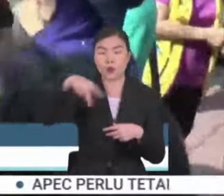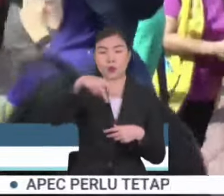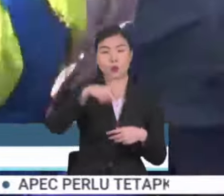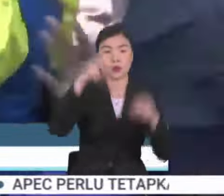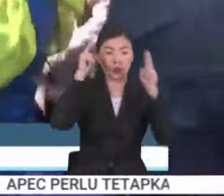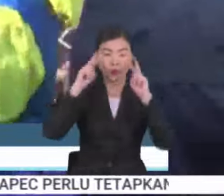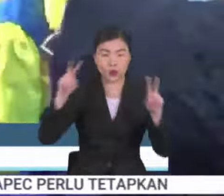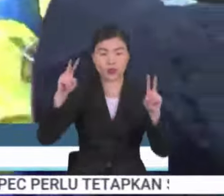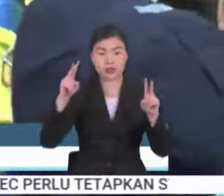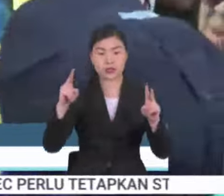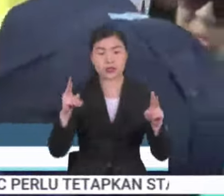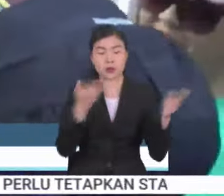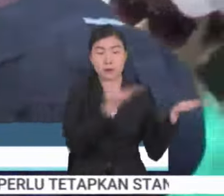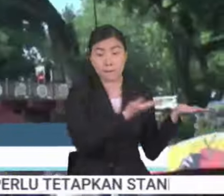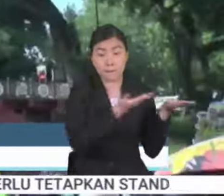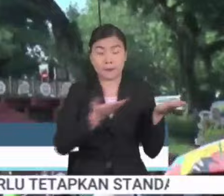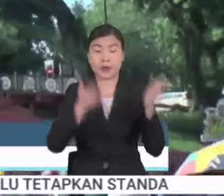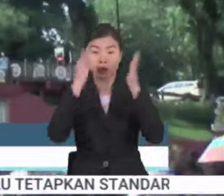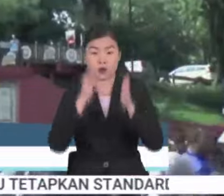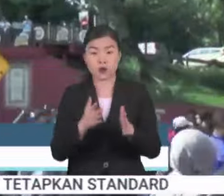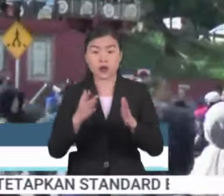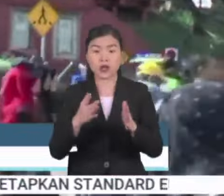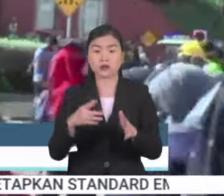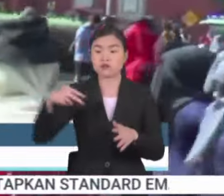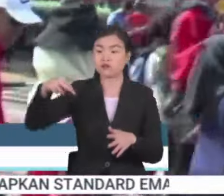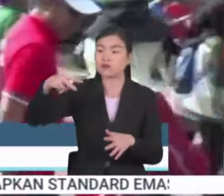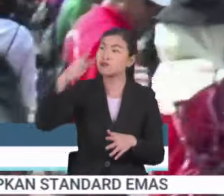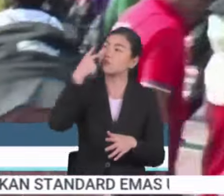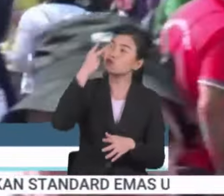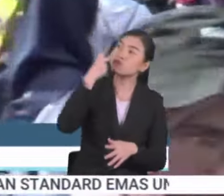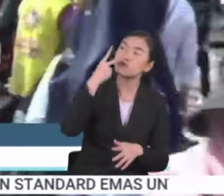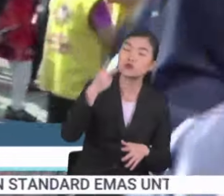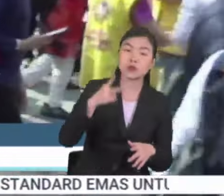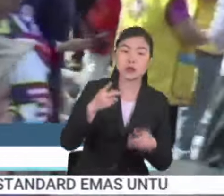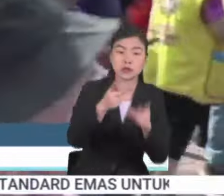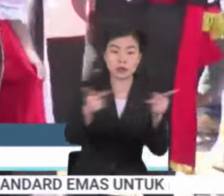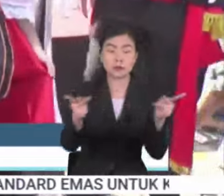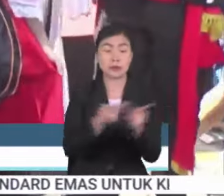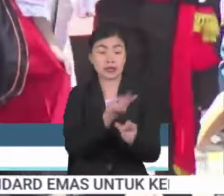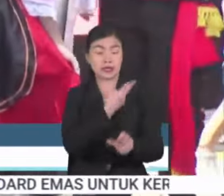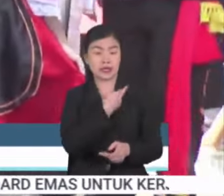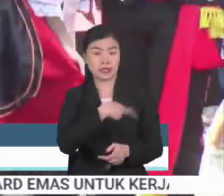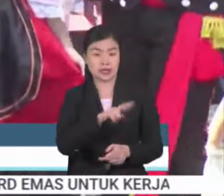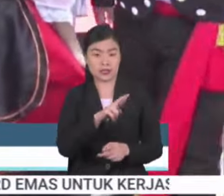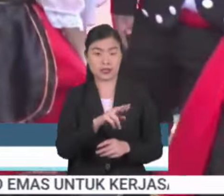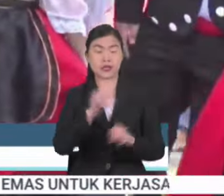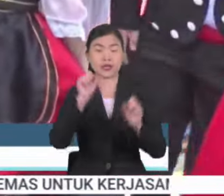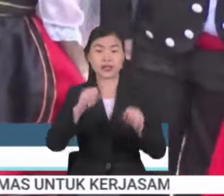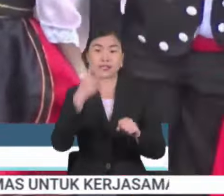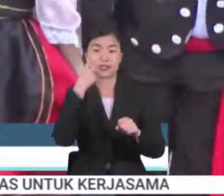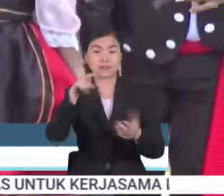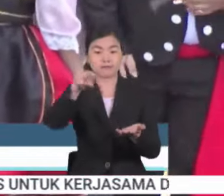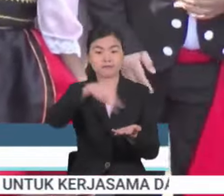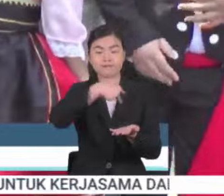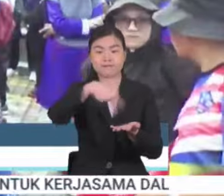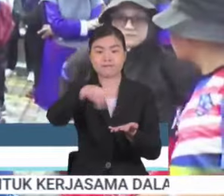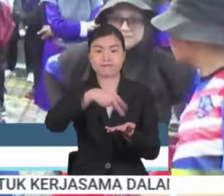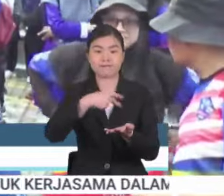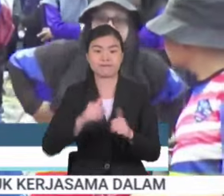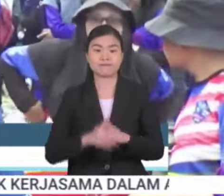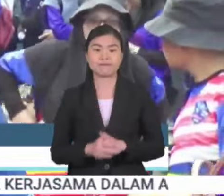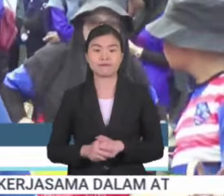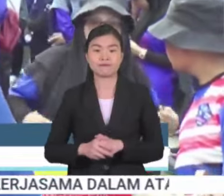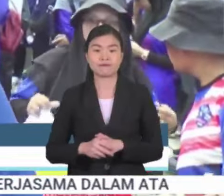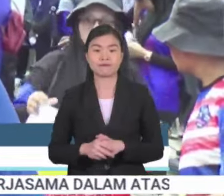ke rumah ibadat di sekitar Bandaraya Melaka dan menyaksikan persembahan kaum yang ada di Melaka.